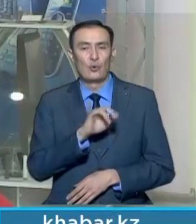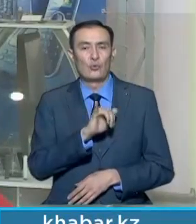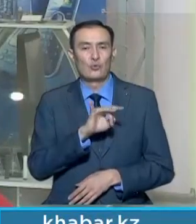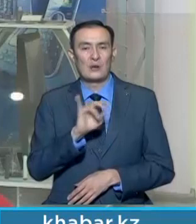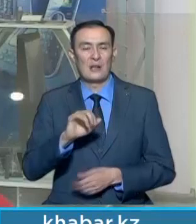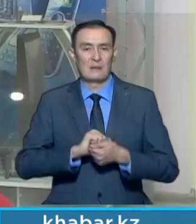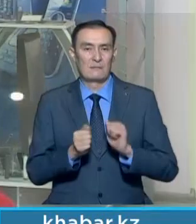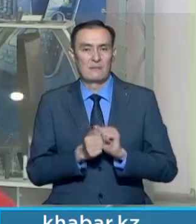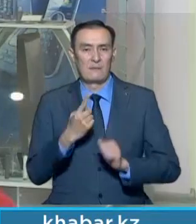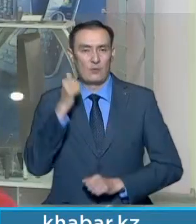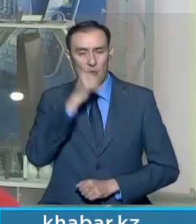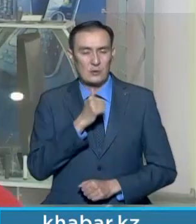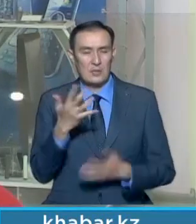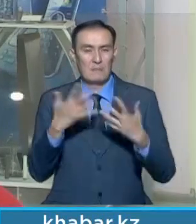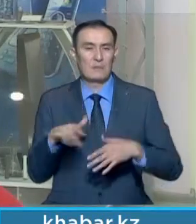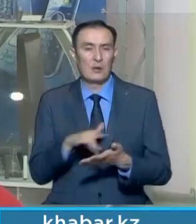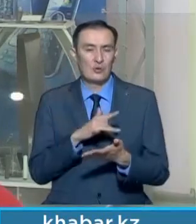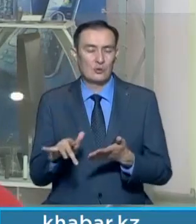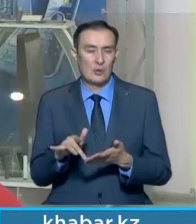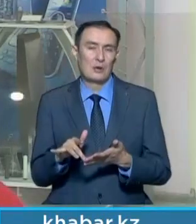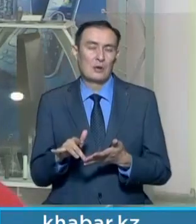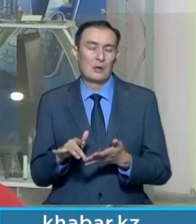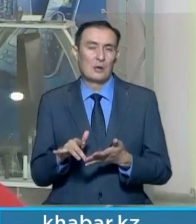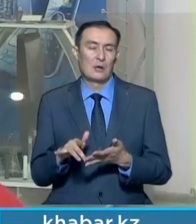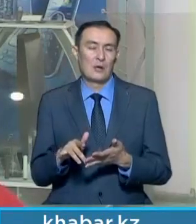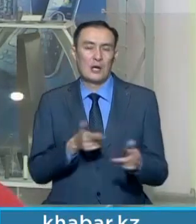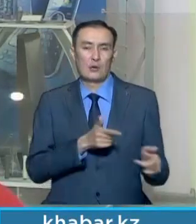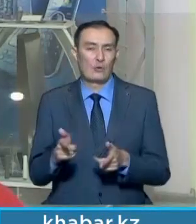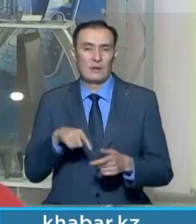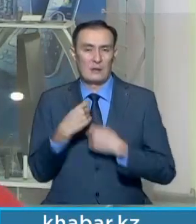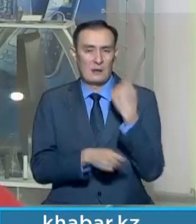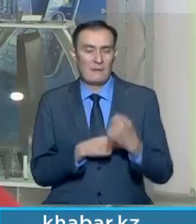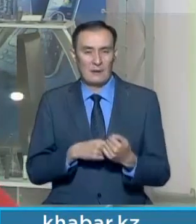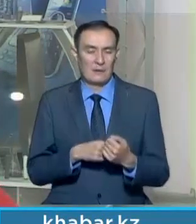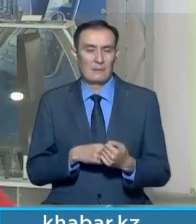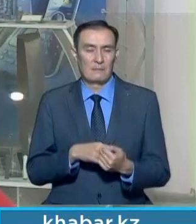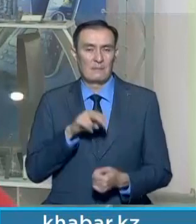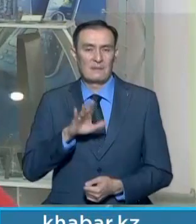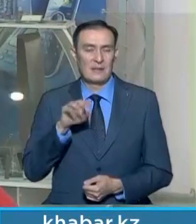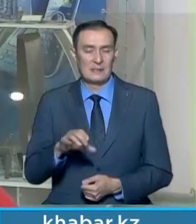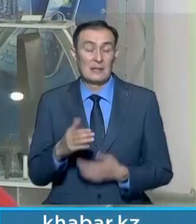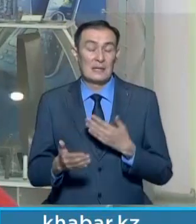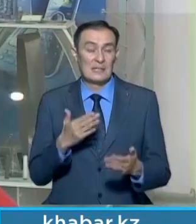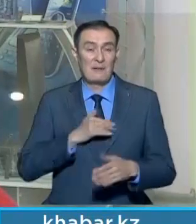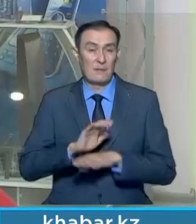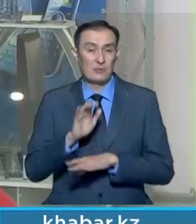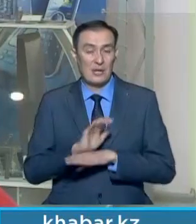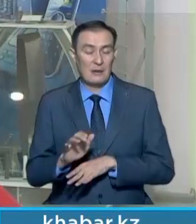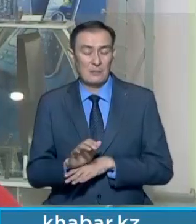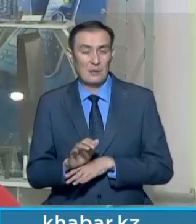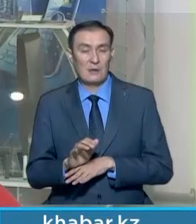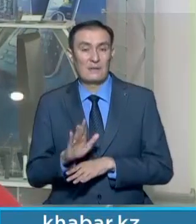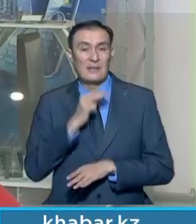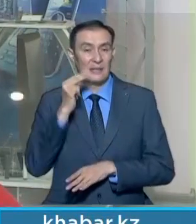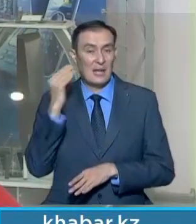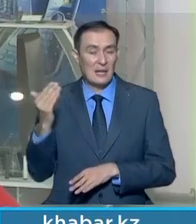год. Это в пересчете на уран и в пересчете на готовую продукцию ТВС. То, что мы производим и отгружаем